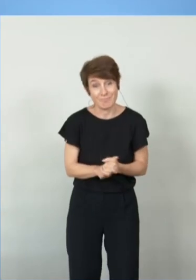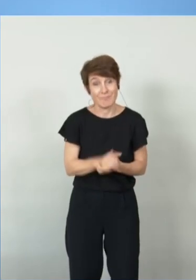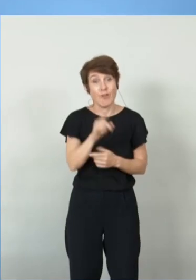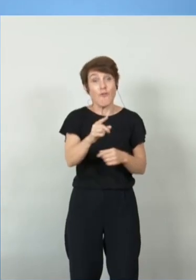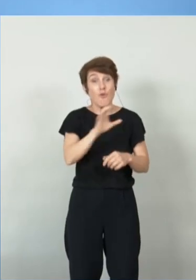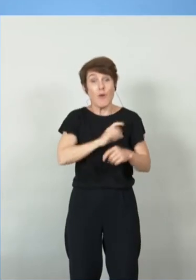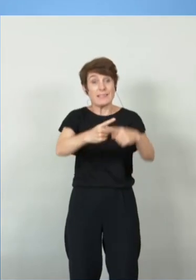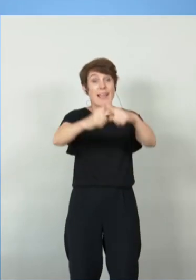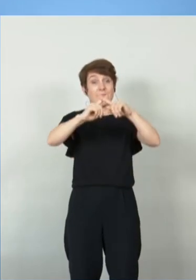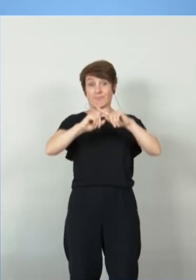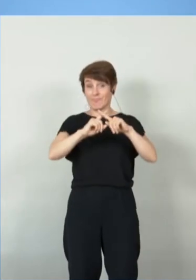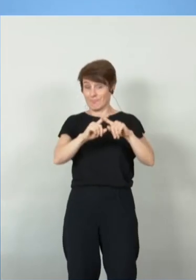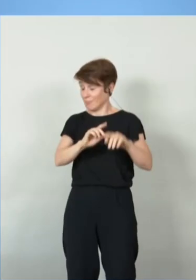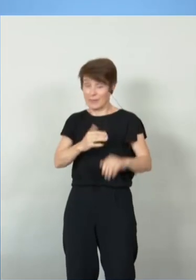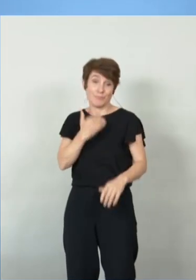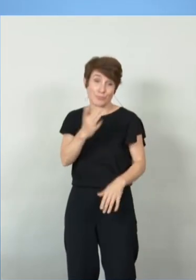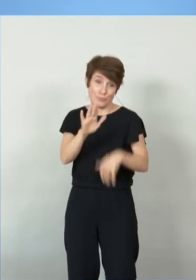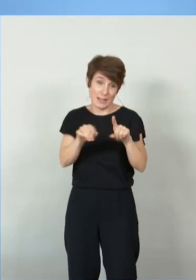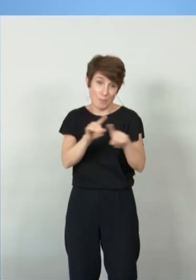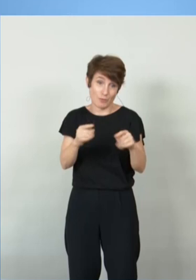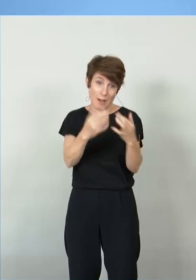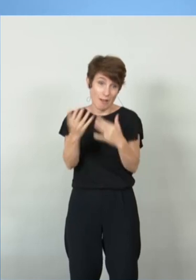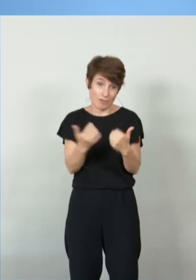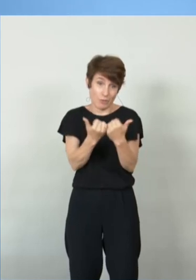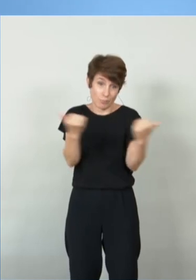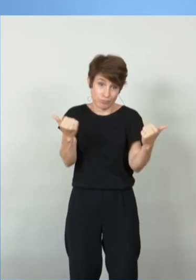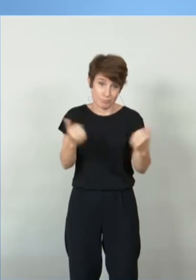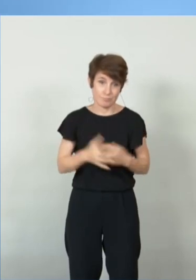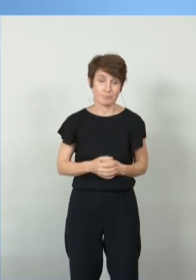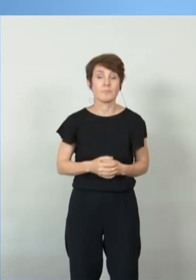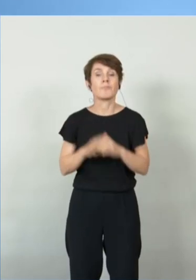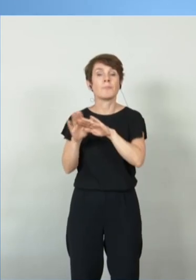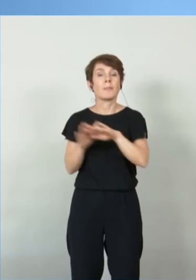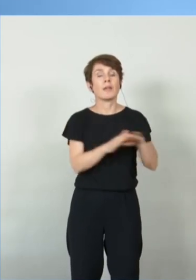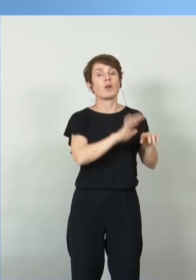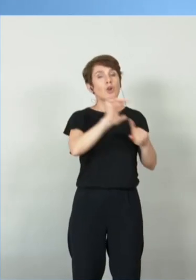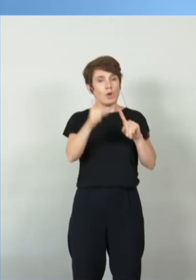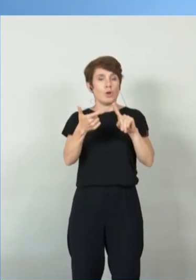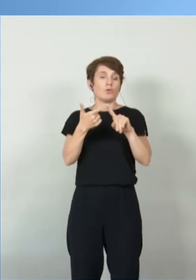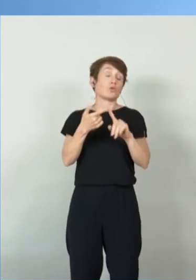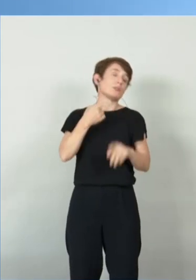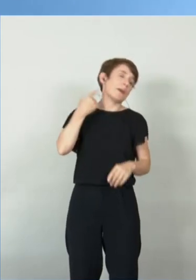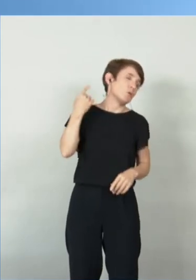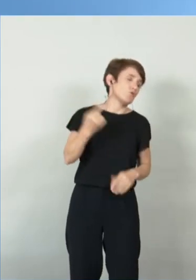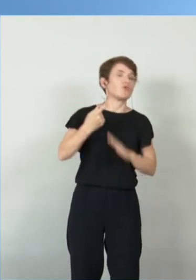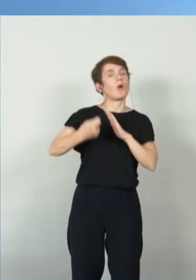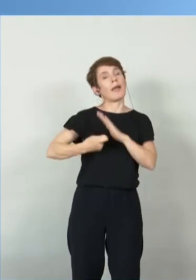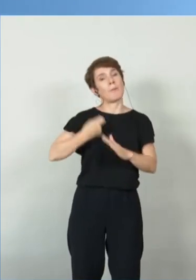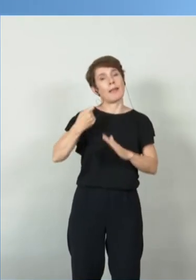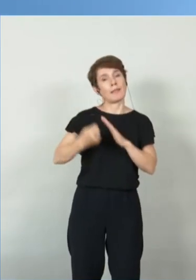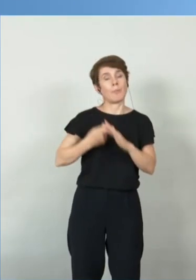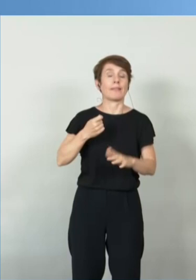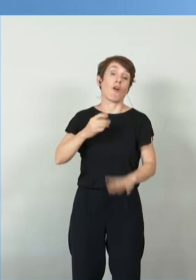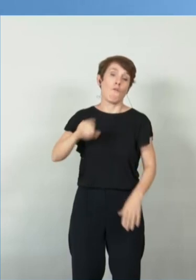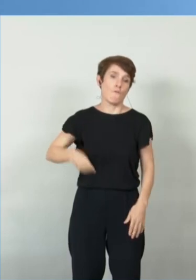dites votre argument n'est pas illustré par vos chiffres deuxième élément et ça c'est toujours l'argument ultime et on y revient à chaque fois ah c'est pas nous c'est